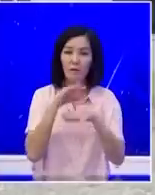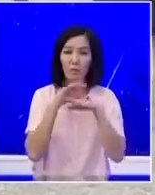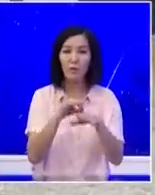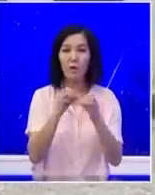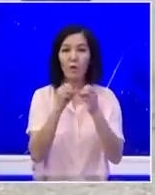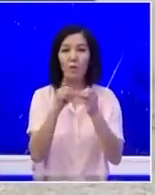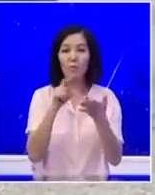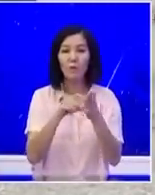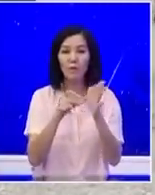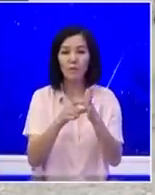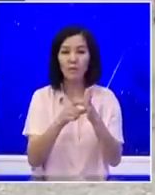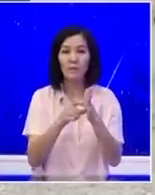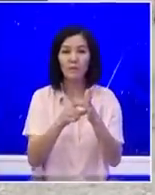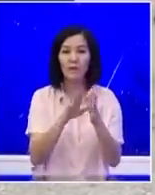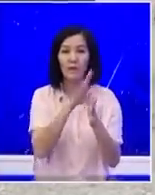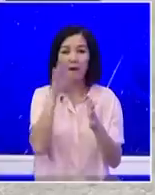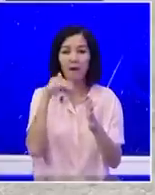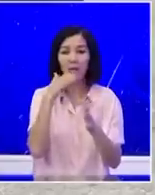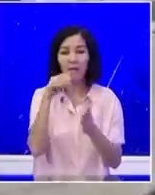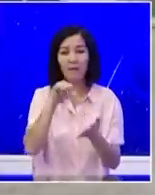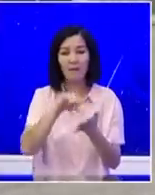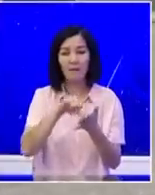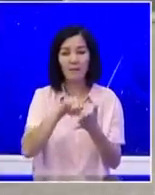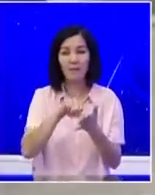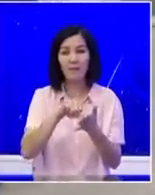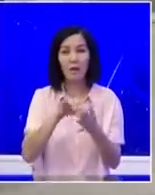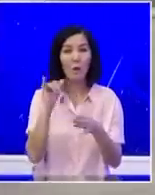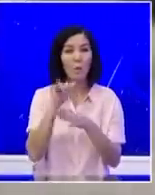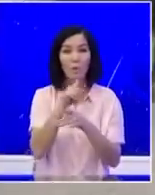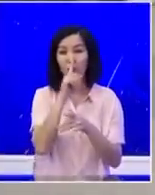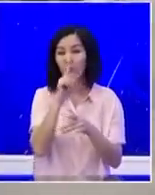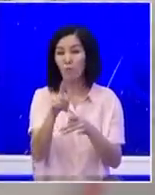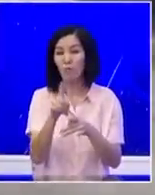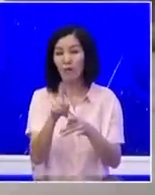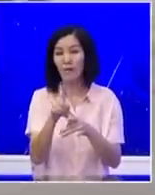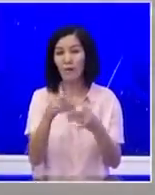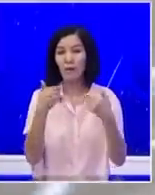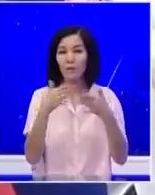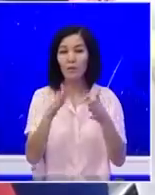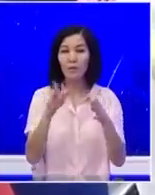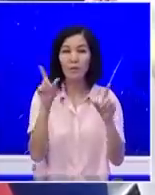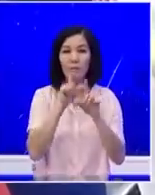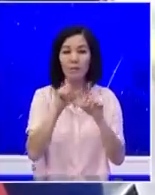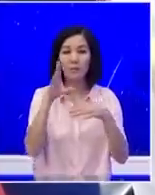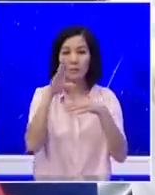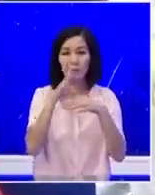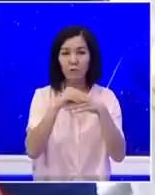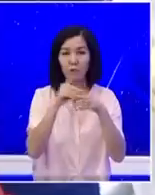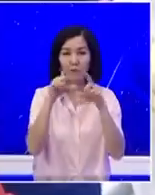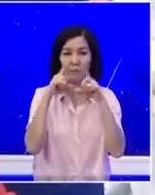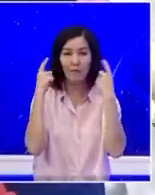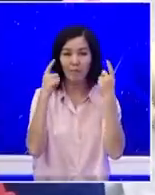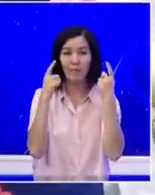11-ші сынып оқушылар мен олардың ата-анасы қатысады. Өзге қонақтары болмайды. Оның өзінде түлектер мектеп бітіру кешінде бетперде